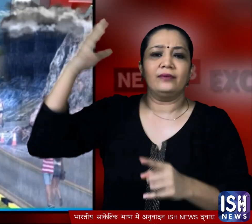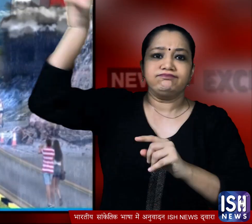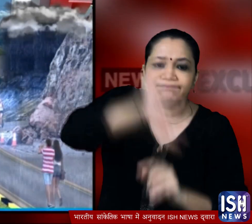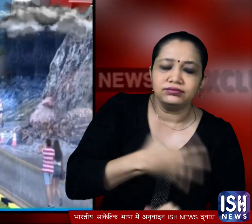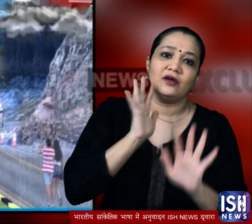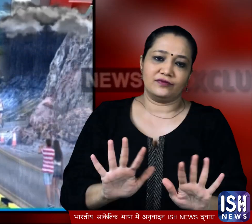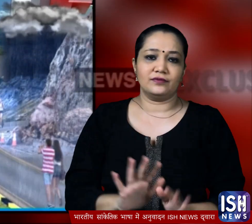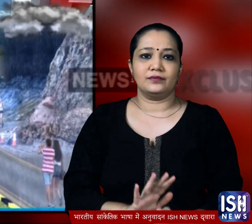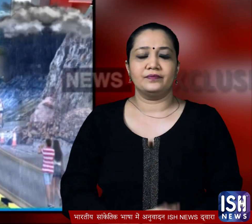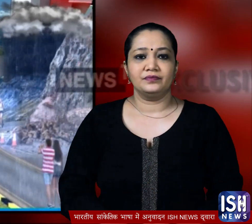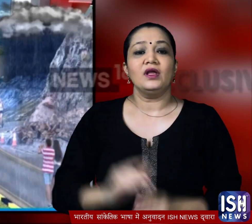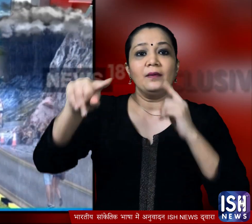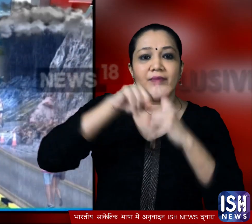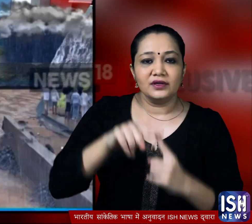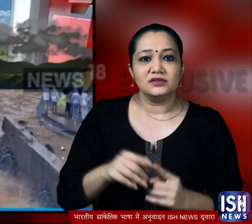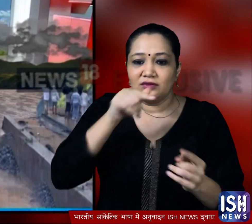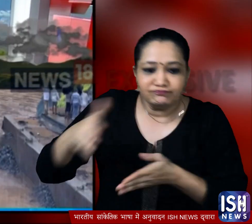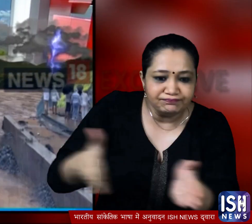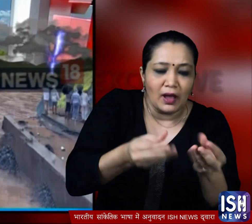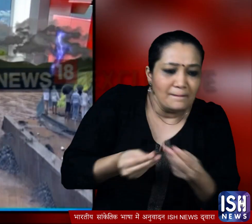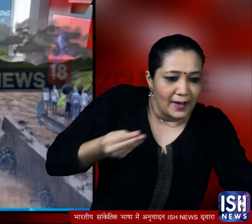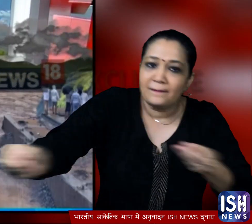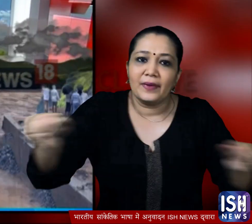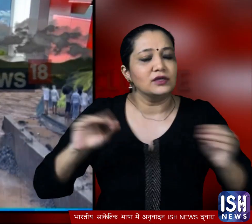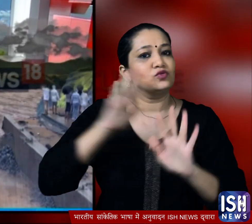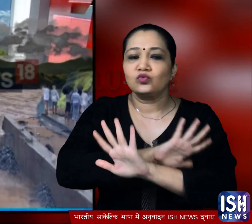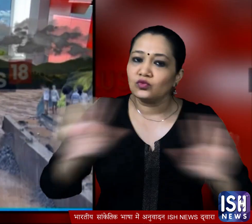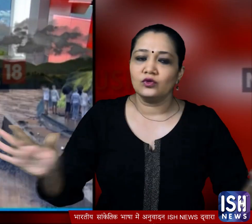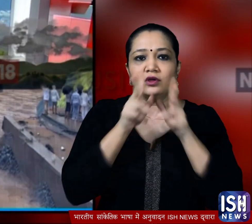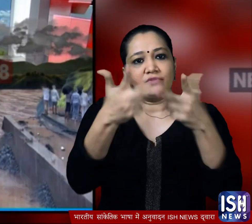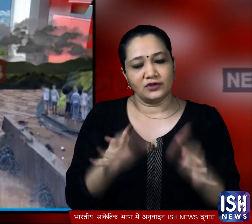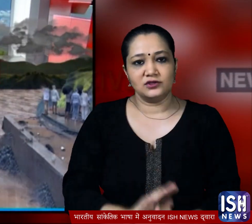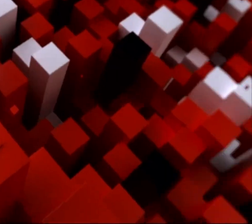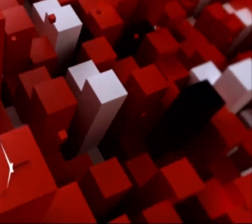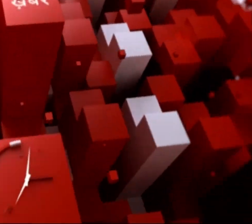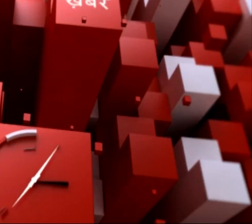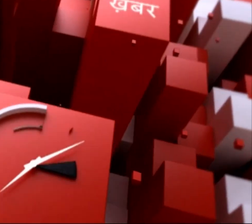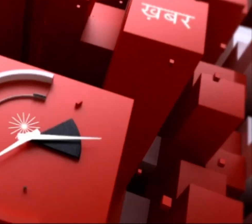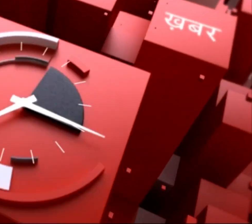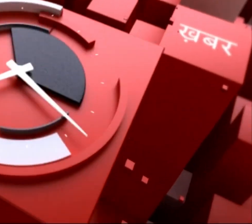लैंडस्लाइड का खतरा बना हुआ है। साथ ही लोगों को नदियों और नालों के नजदीक न जाने की हिदायत भी दी गई।